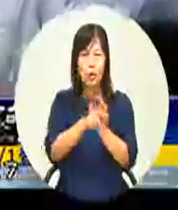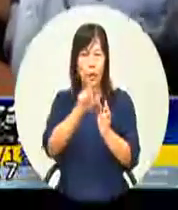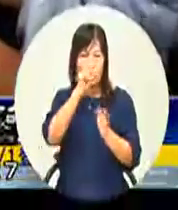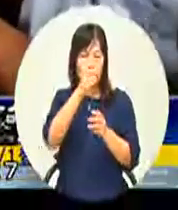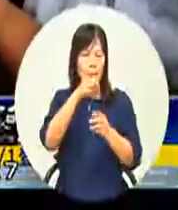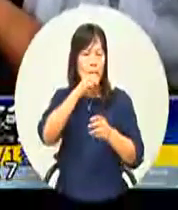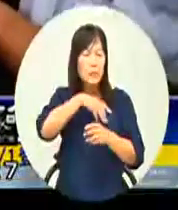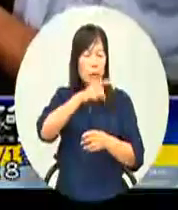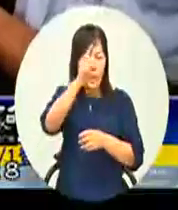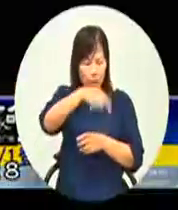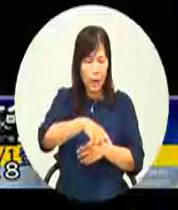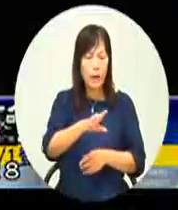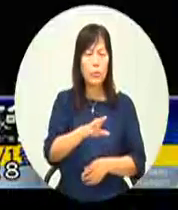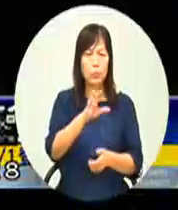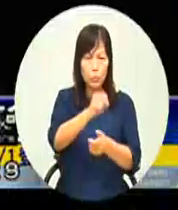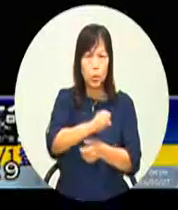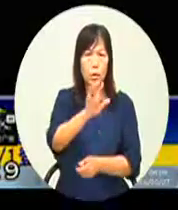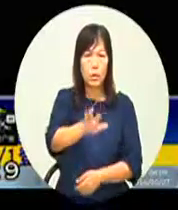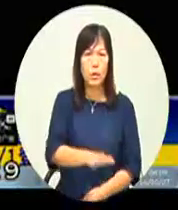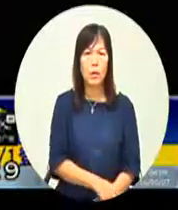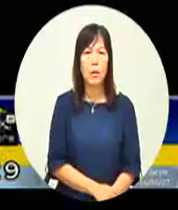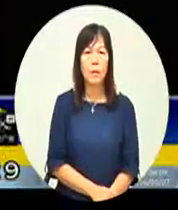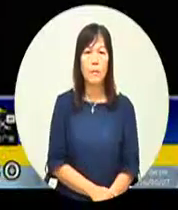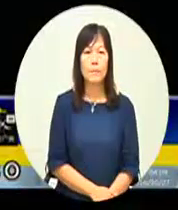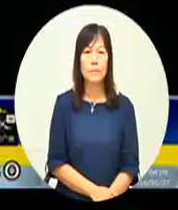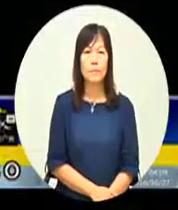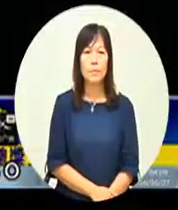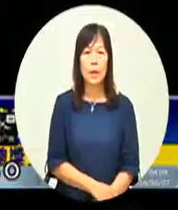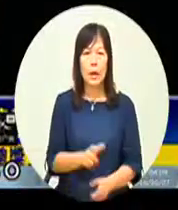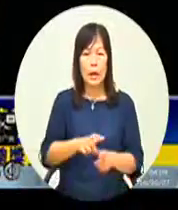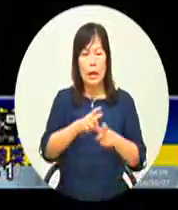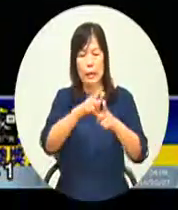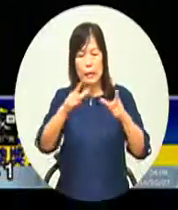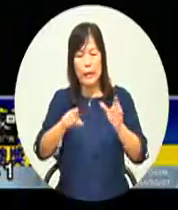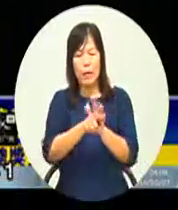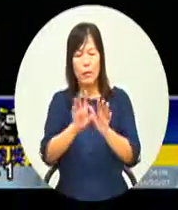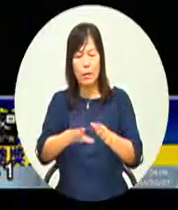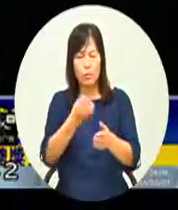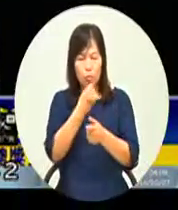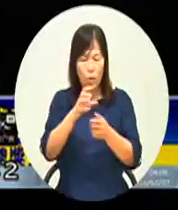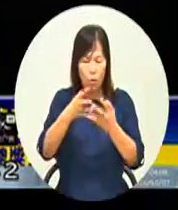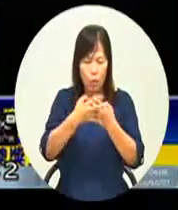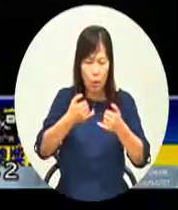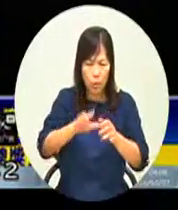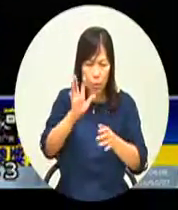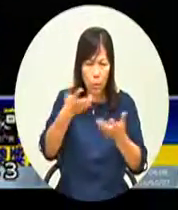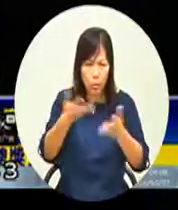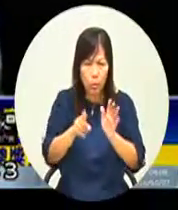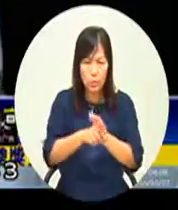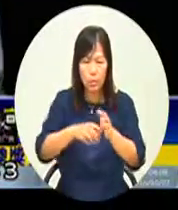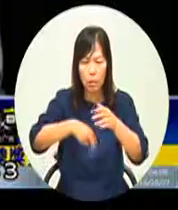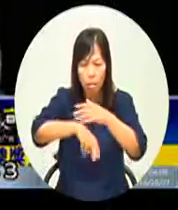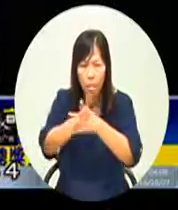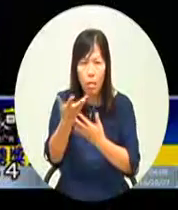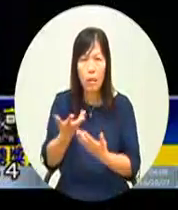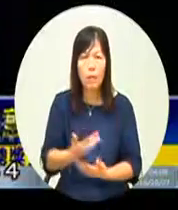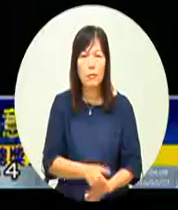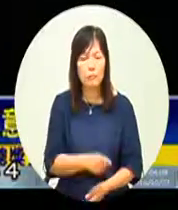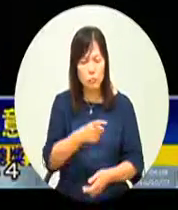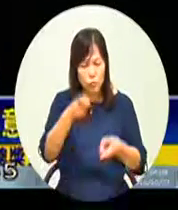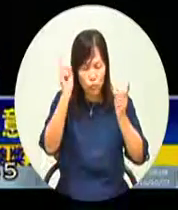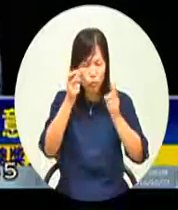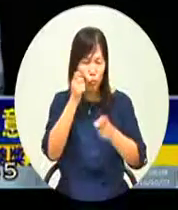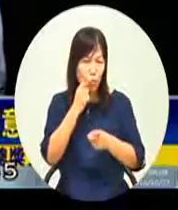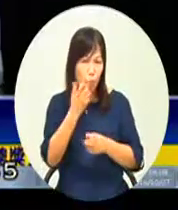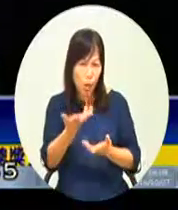屏东赶来旗津抓宝。 他这只成龙遐大只，他网络车问题都造谣。 啊？他有心笑无啦？生仔有心笑？ 我无意